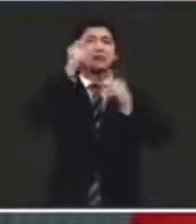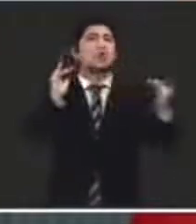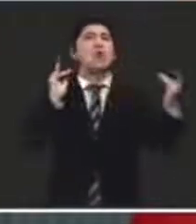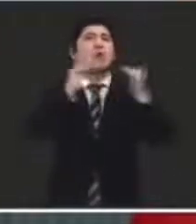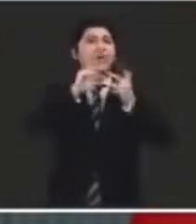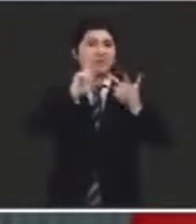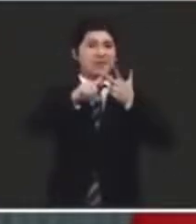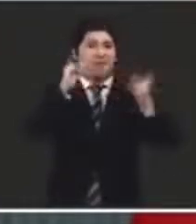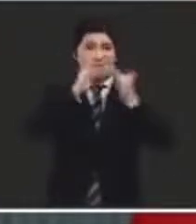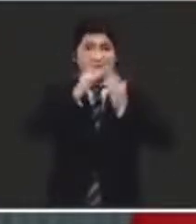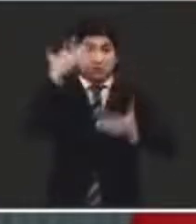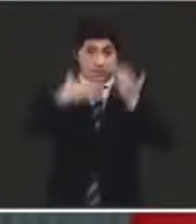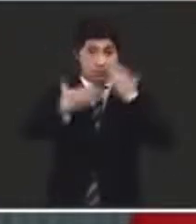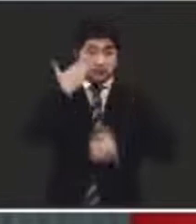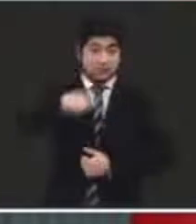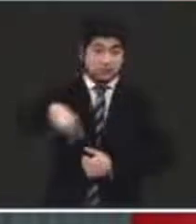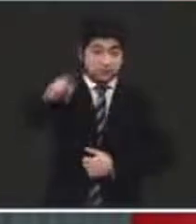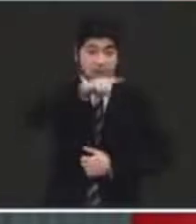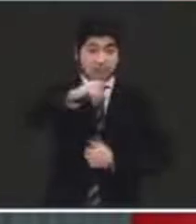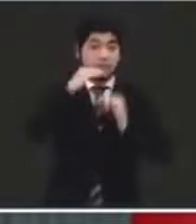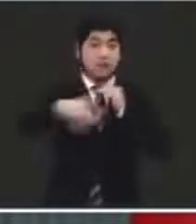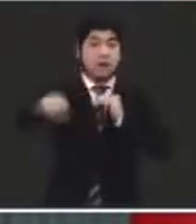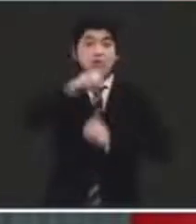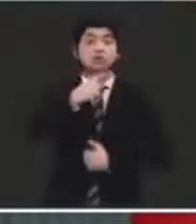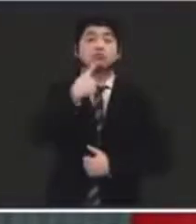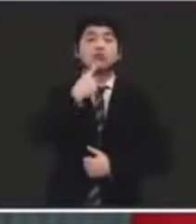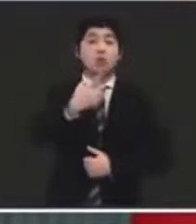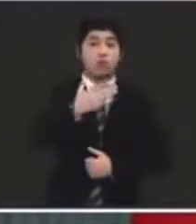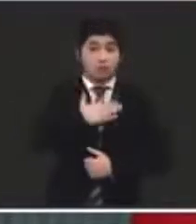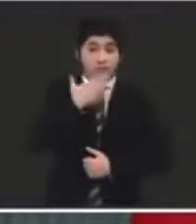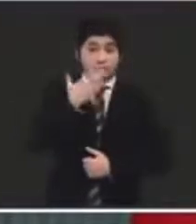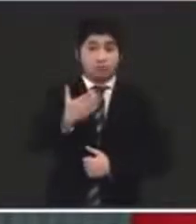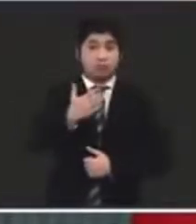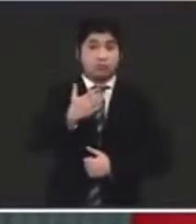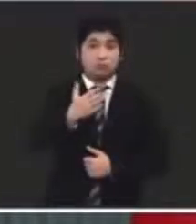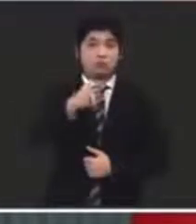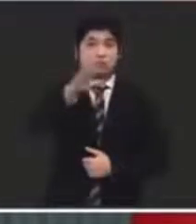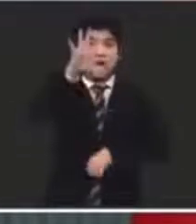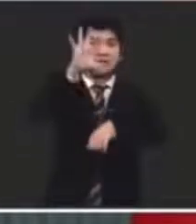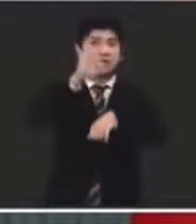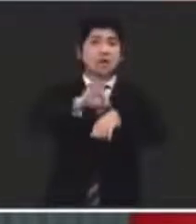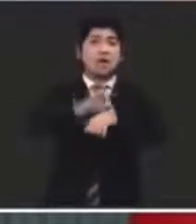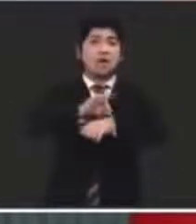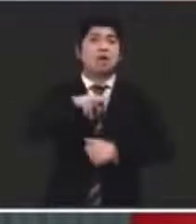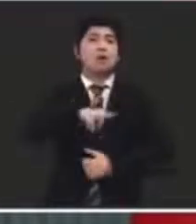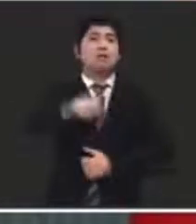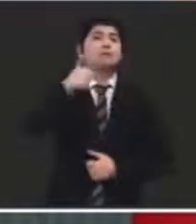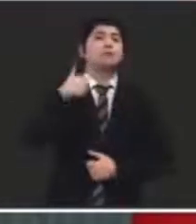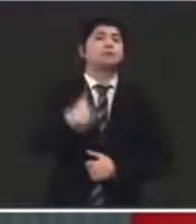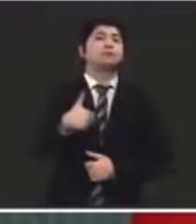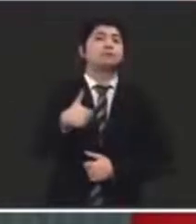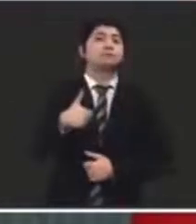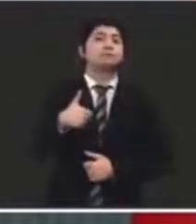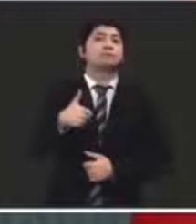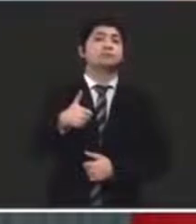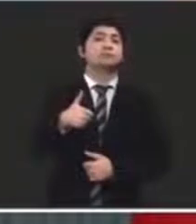ekranları başında bizi izleyen milletime sesleniyorum 5 dakikaya indirdik